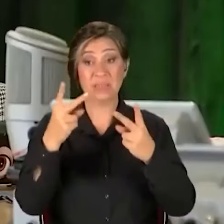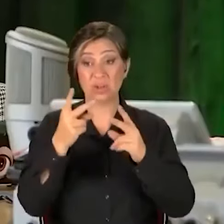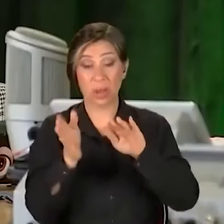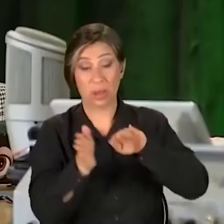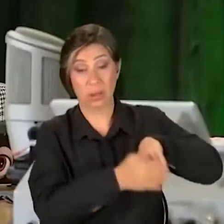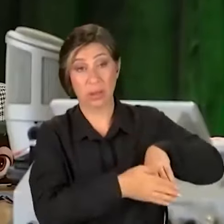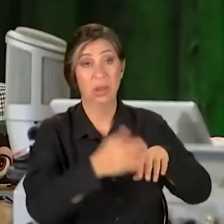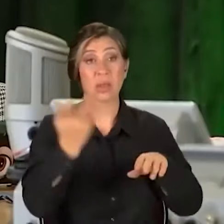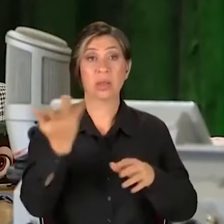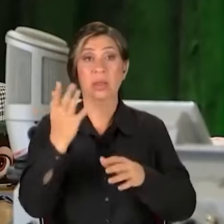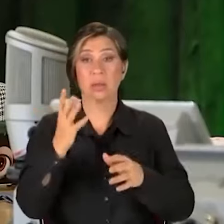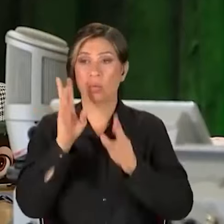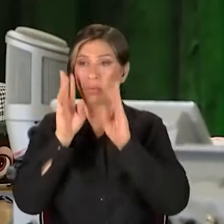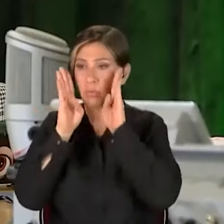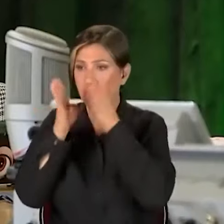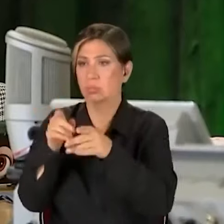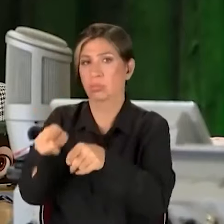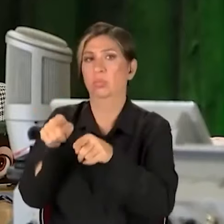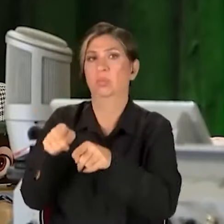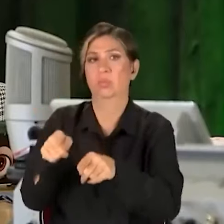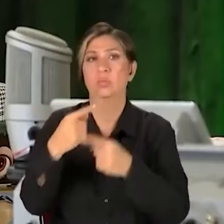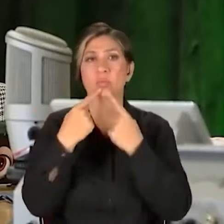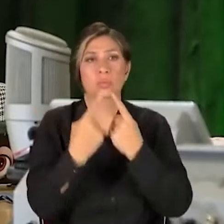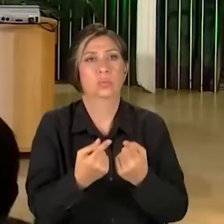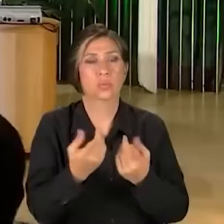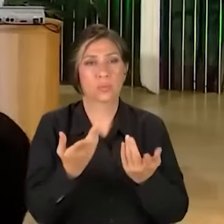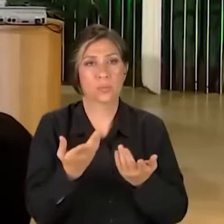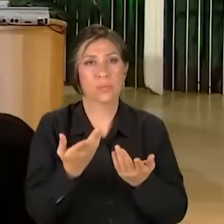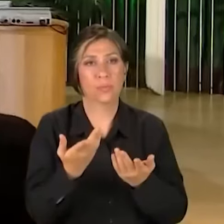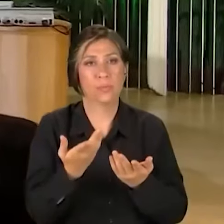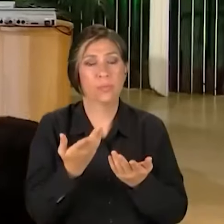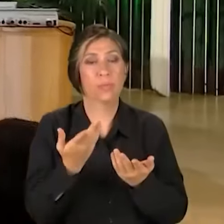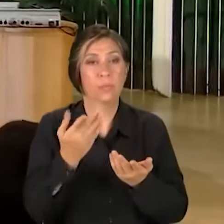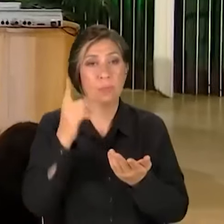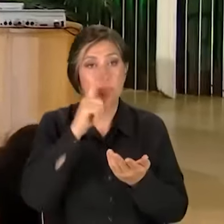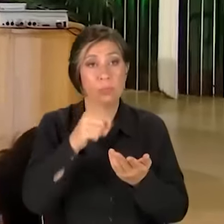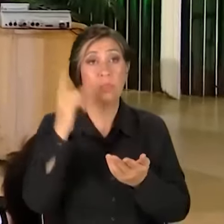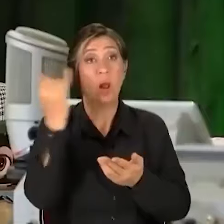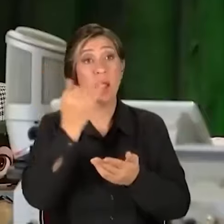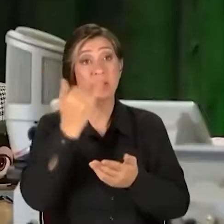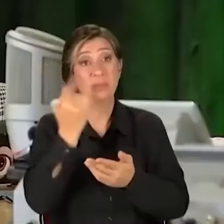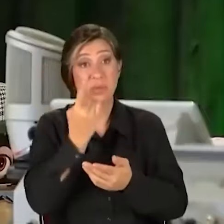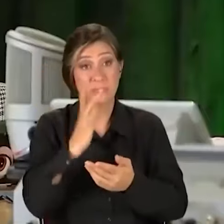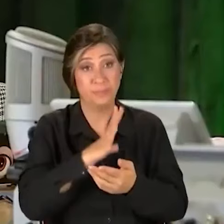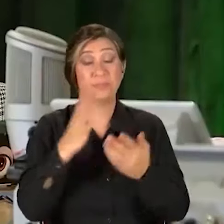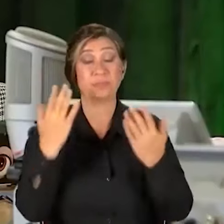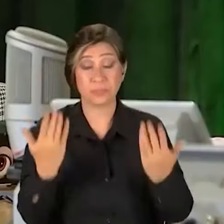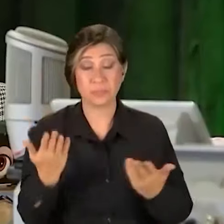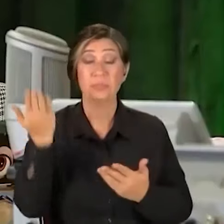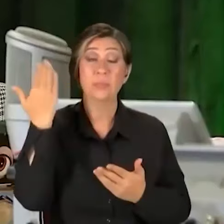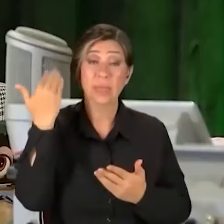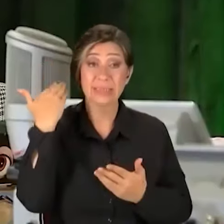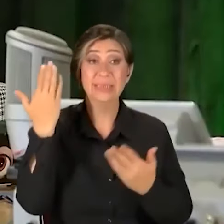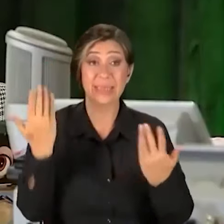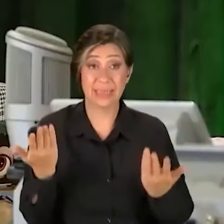dışı bırakıp sadece nesneleştirmeye doğru gittiniz. Yani dolayısıyla onların da eleştirdiği bir şey. Evet, eskiden